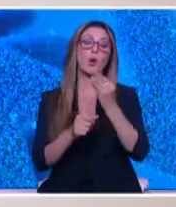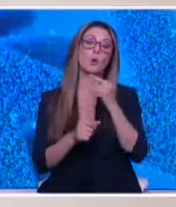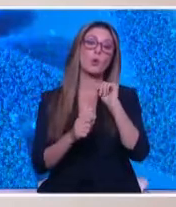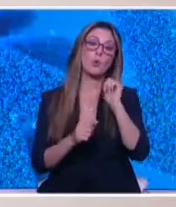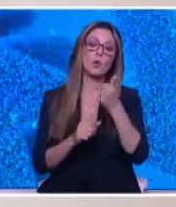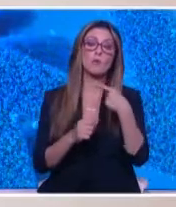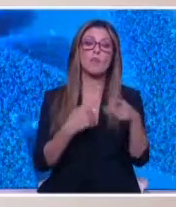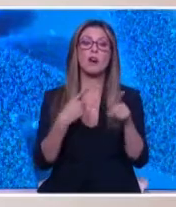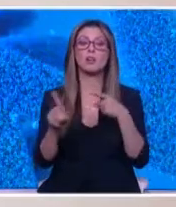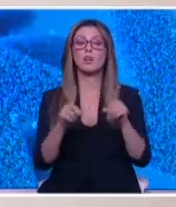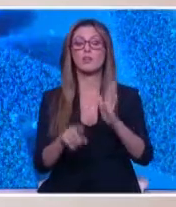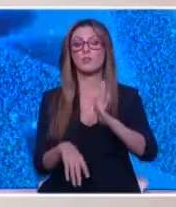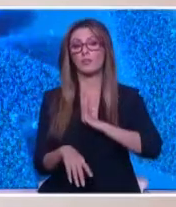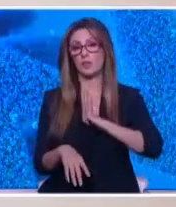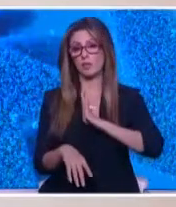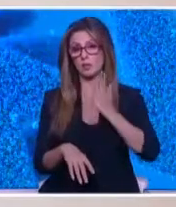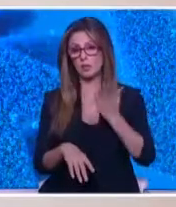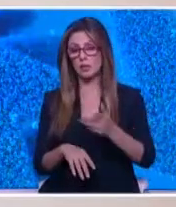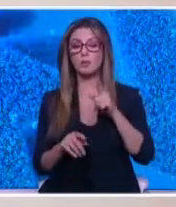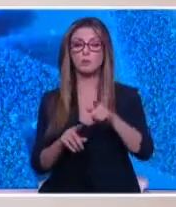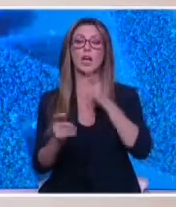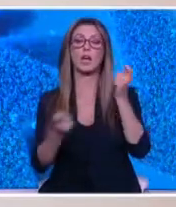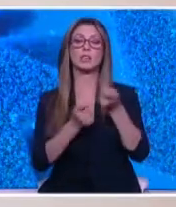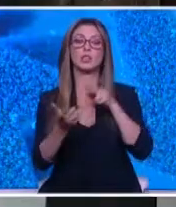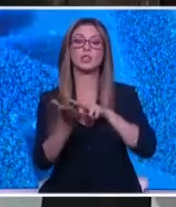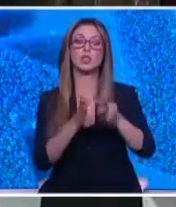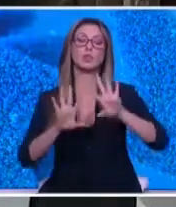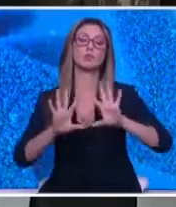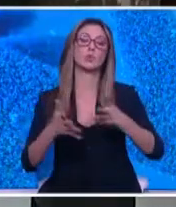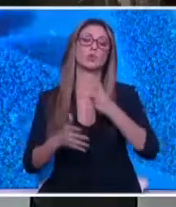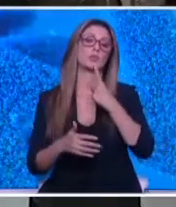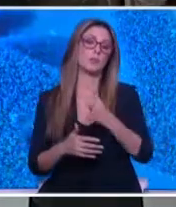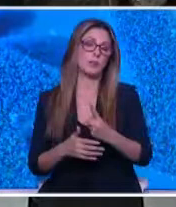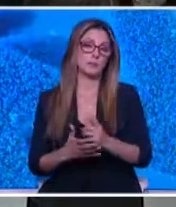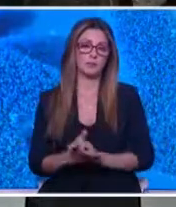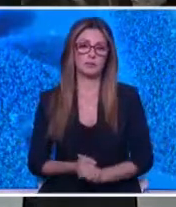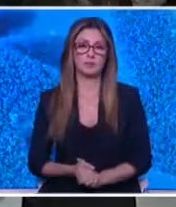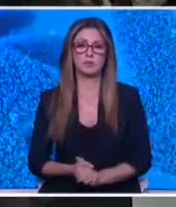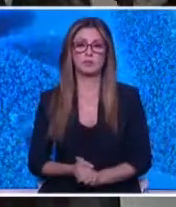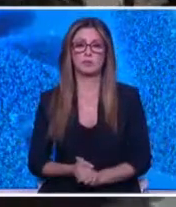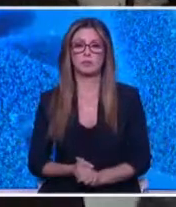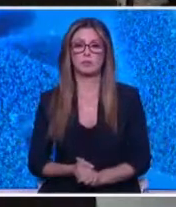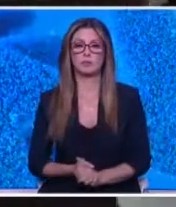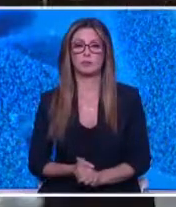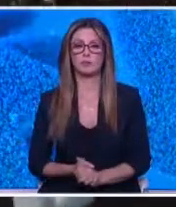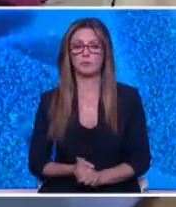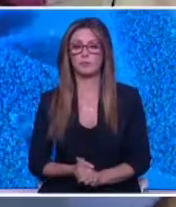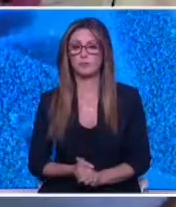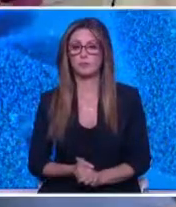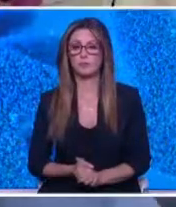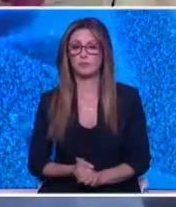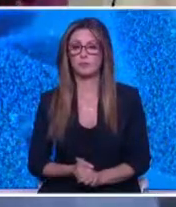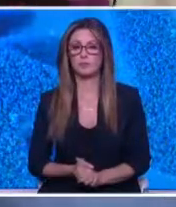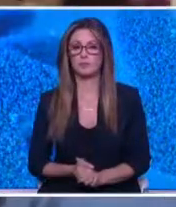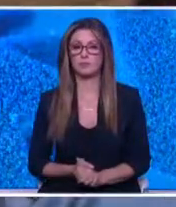farklar yaratacak. İş barışını bozuyor. Hakikaten katsayılar arasında çok büyük farklar var. Örneğin yan dal asistanı ile ilgili başka